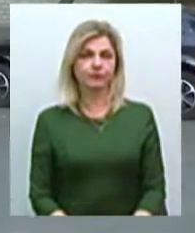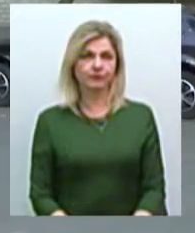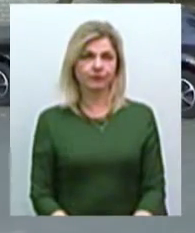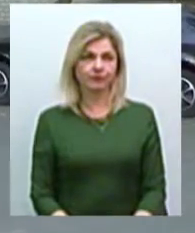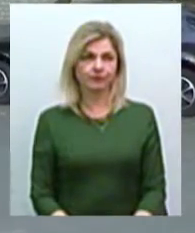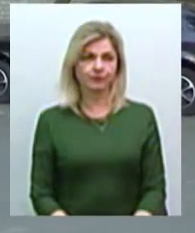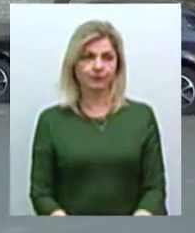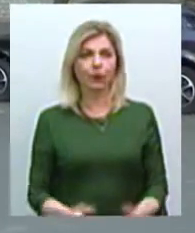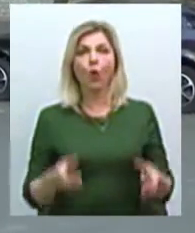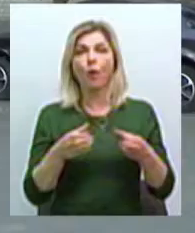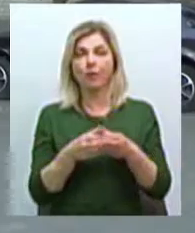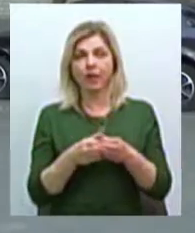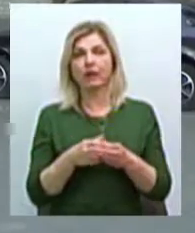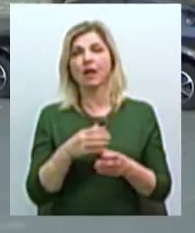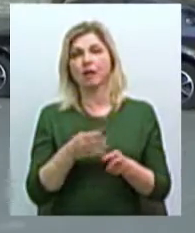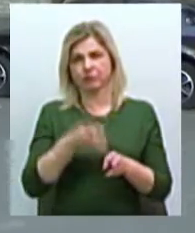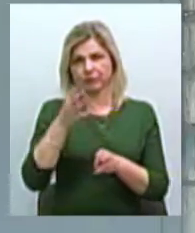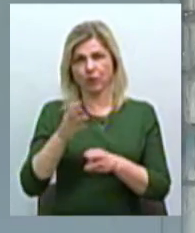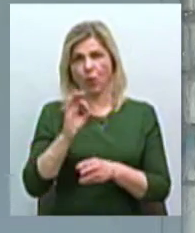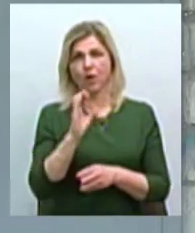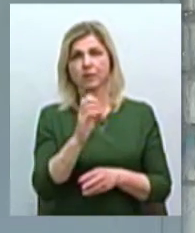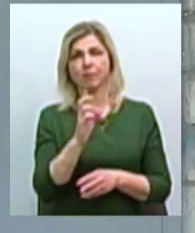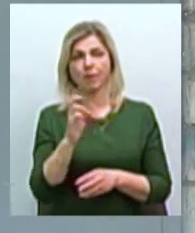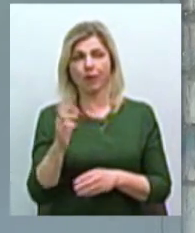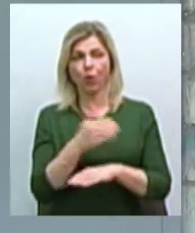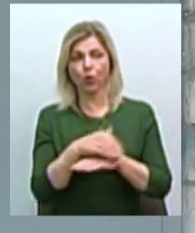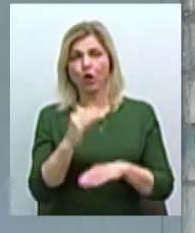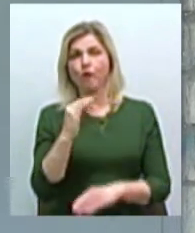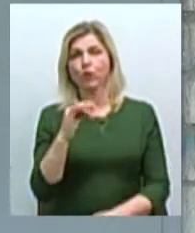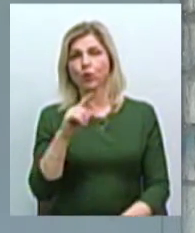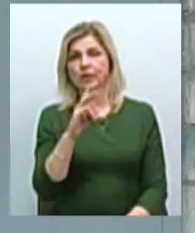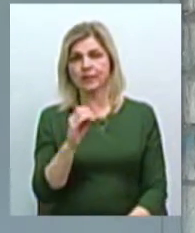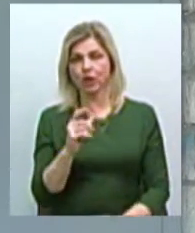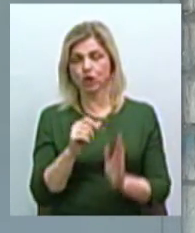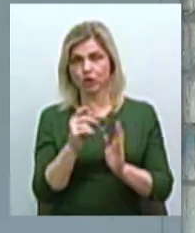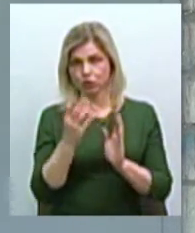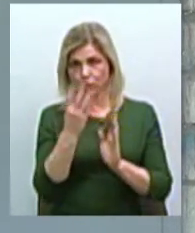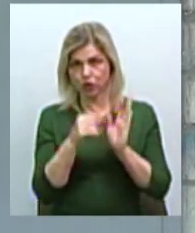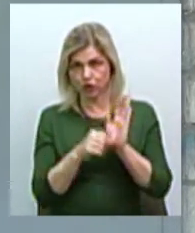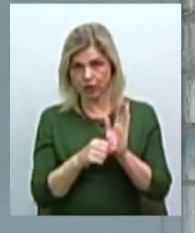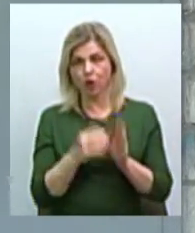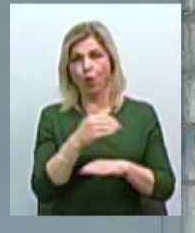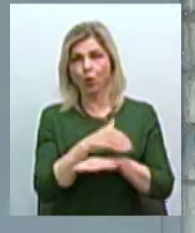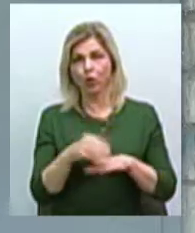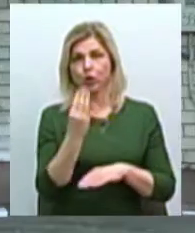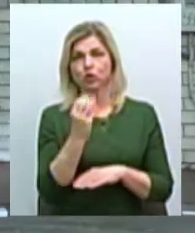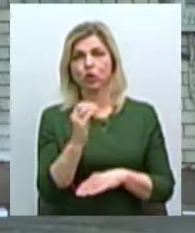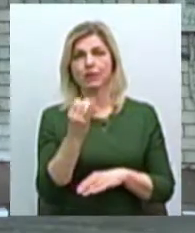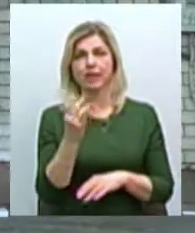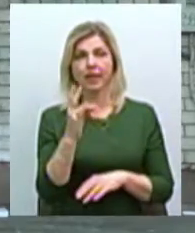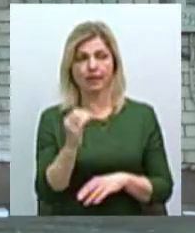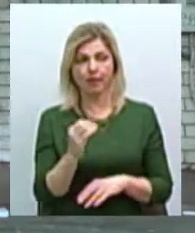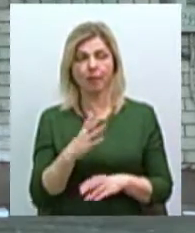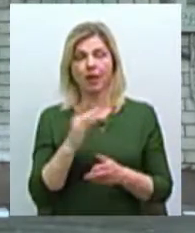В об'єднанні співвласників багатоквартирного будинку «Фрунзе 46», що на вулиці Шосейній, зареєструвалися до перейменування у